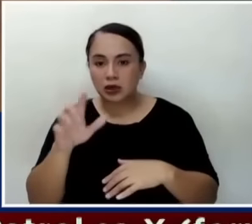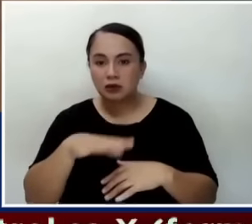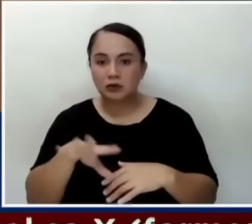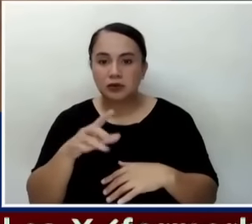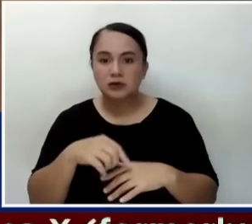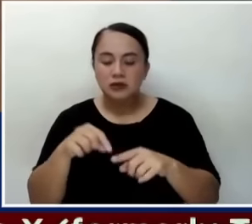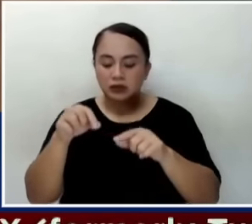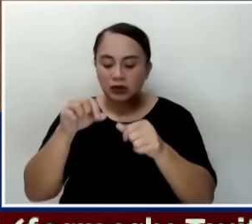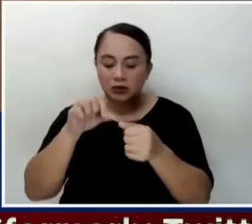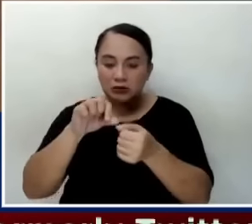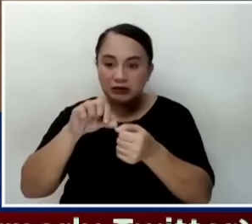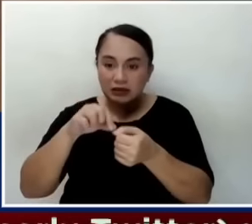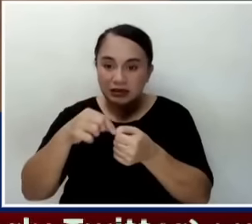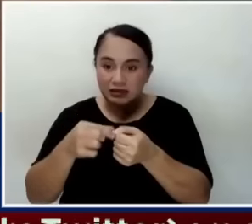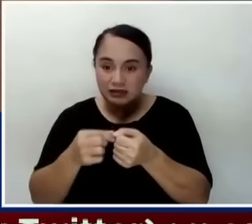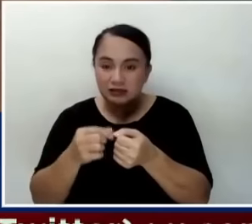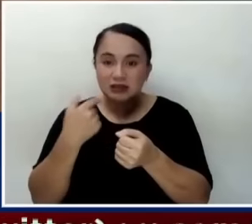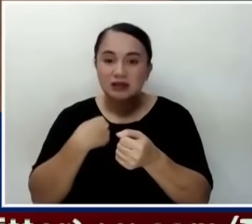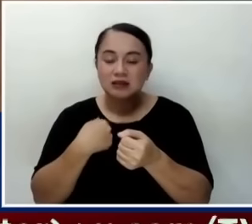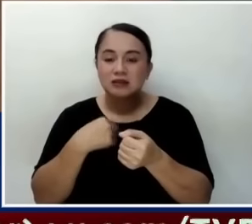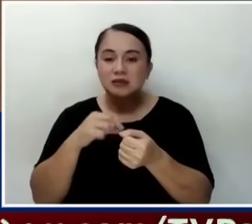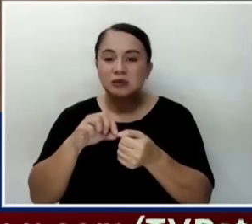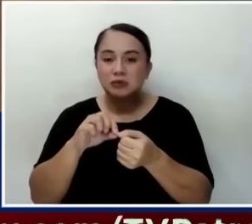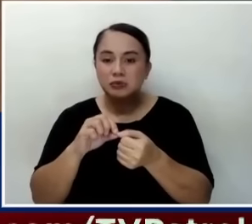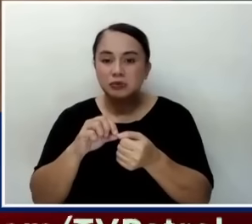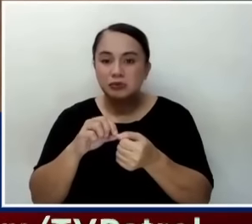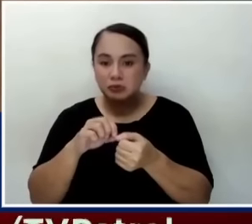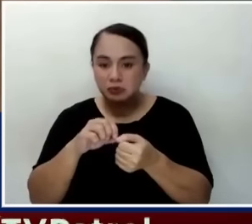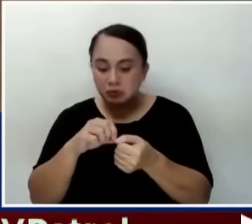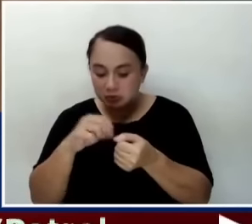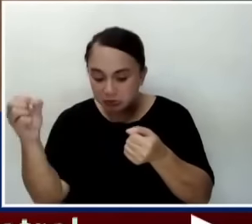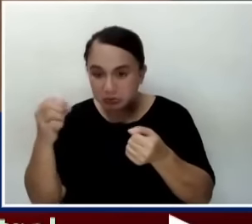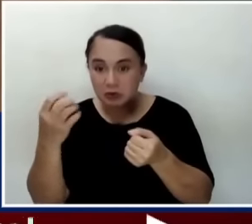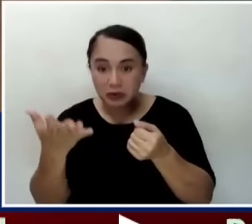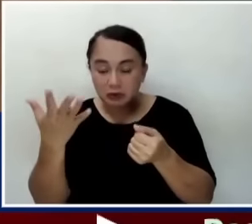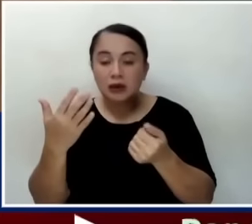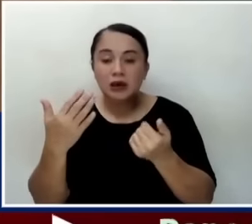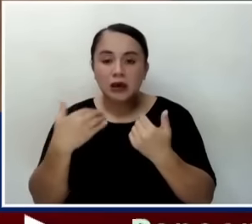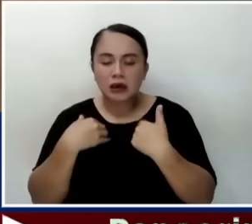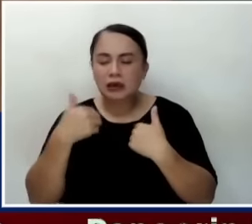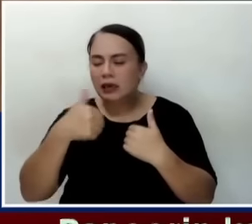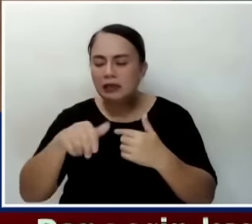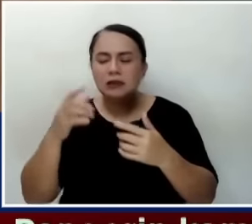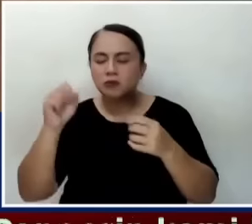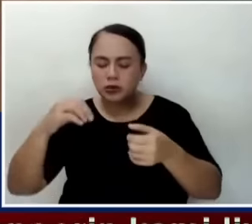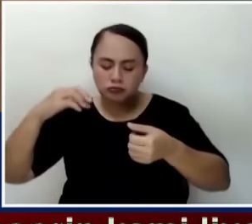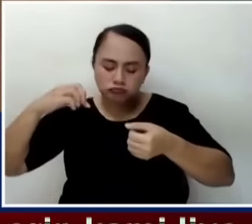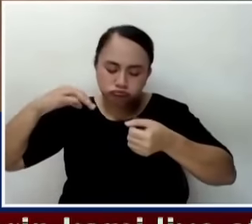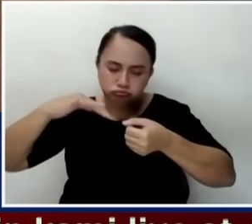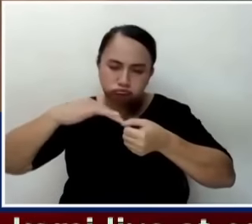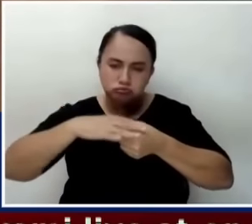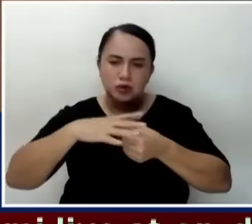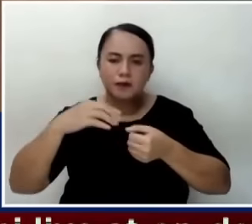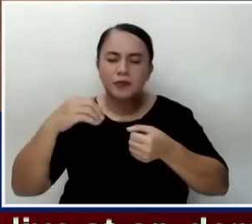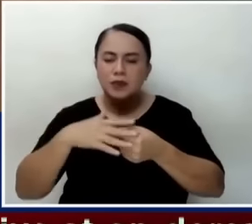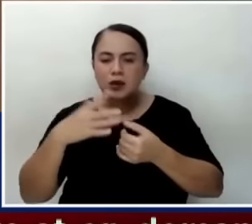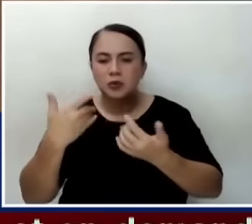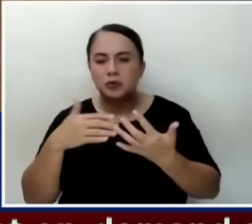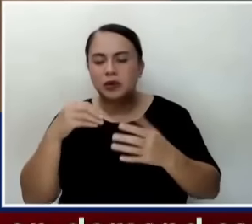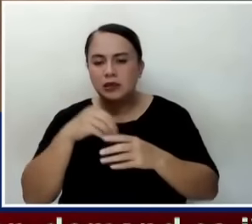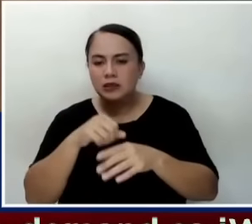nails, maybe we pulled a nail, and then, you know, any entry, any break in the